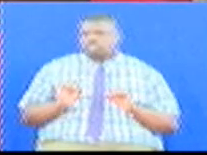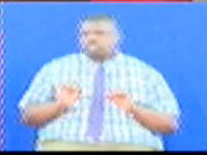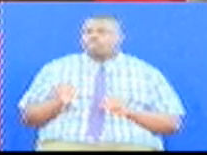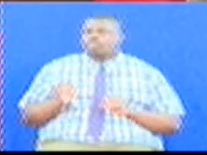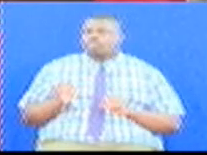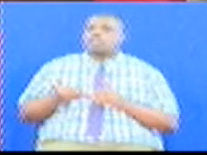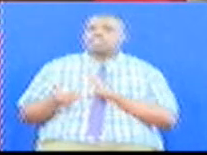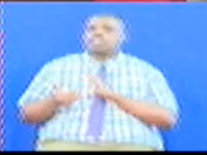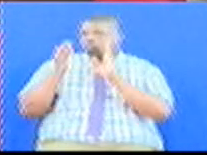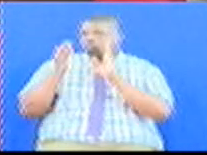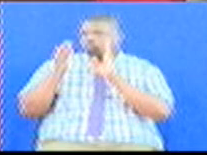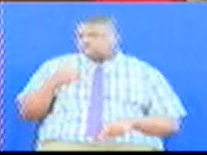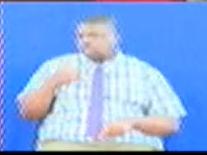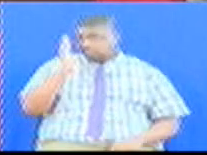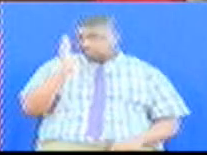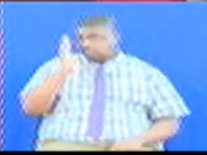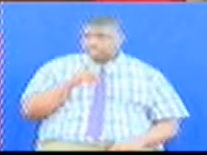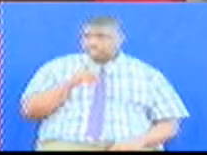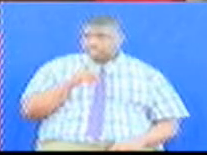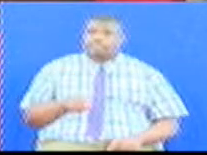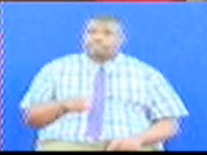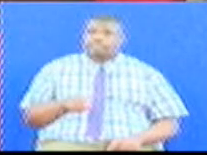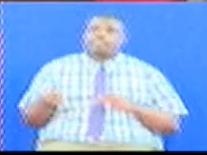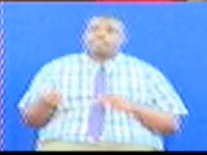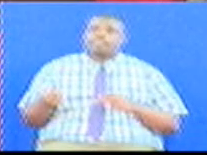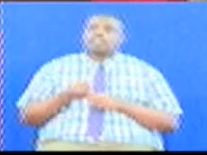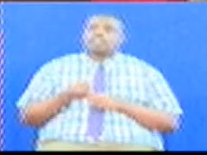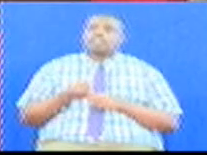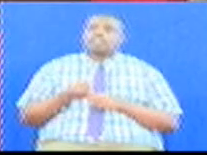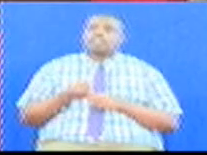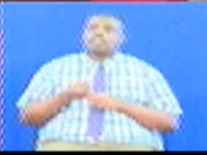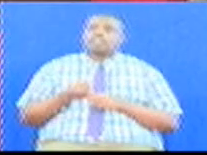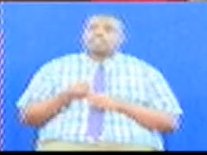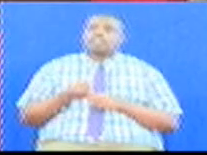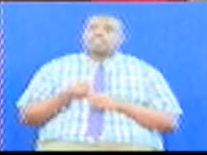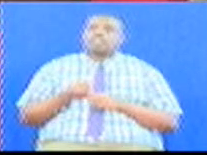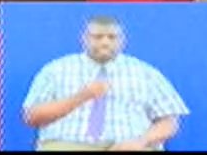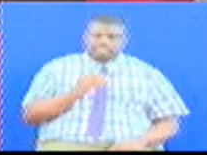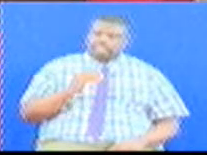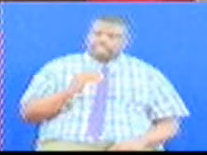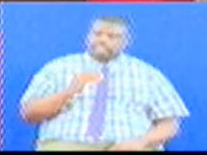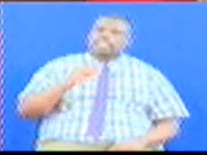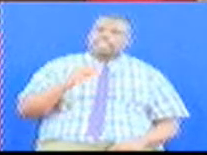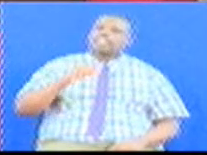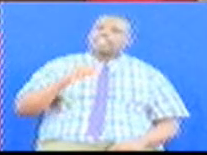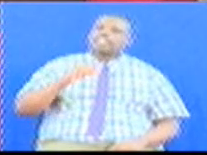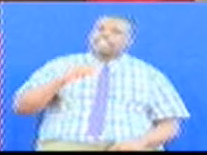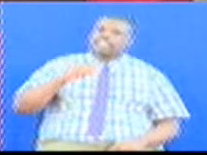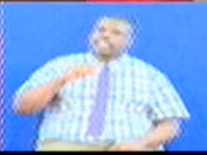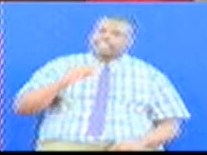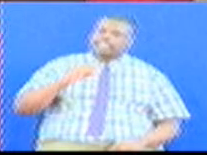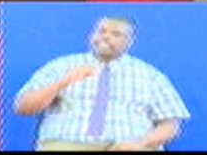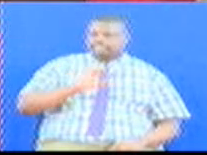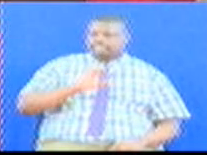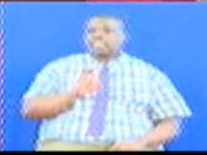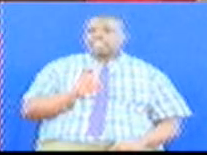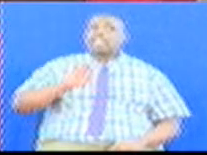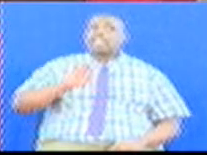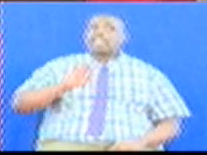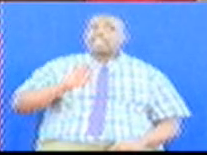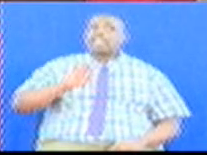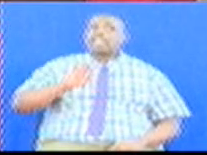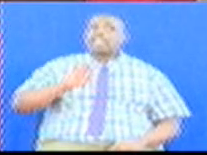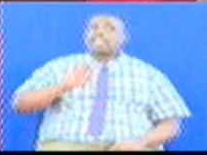wa serikali ifanye kama ambavyo comrade Chenge aliwahi kufanya wakati kipindi kile alipokuwa Attorney